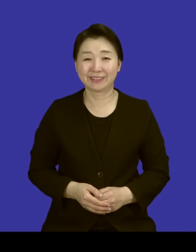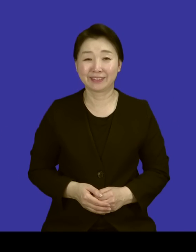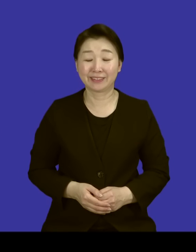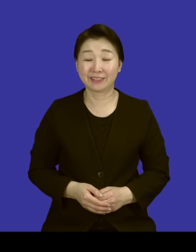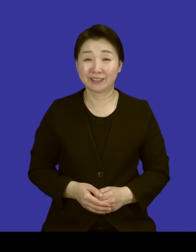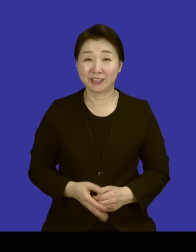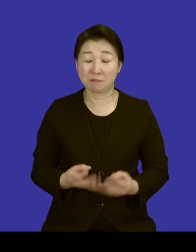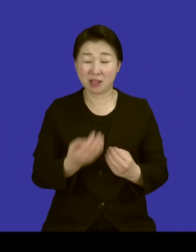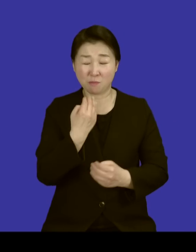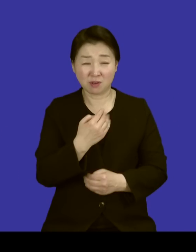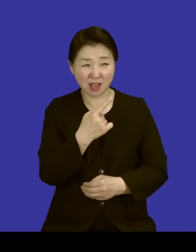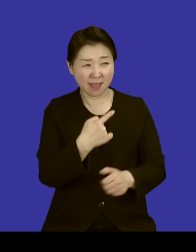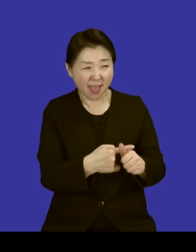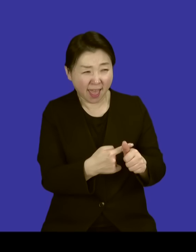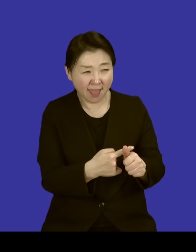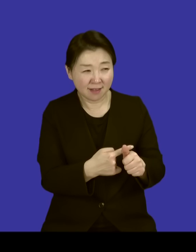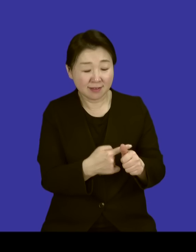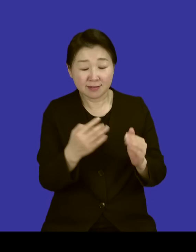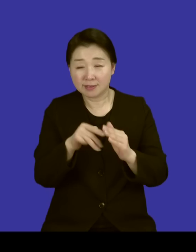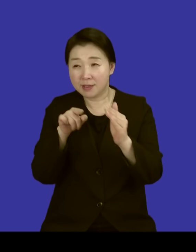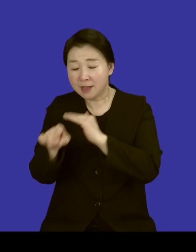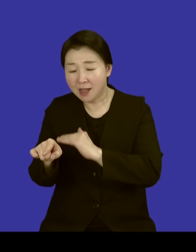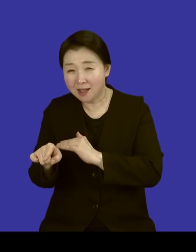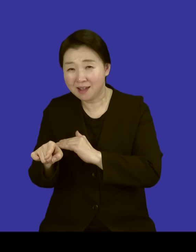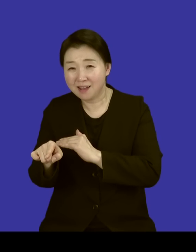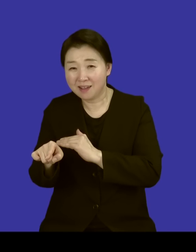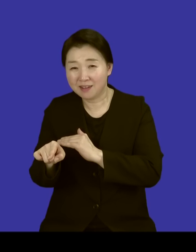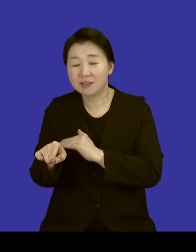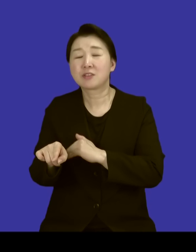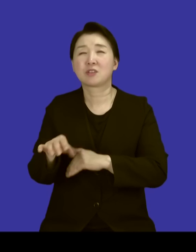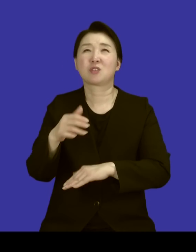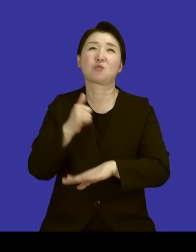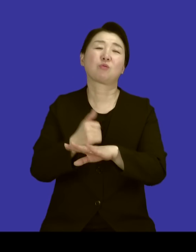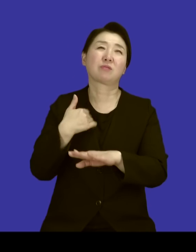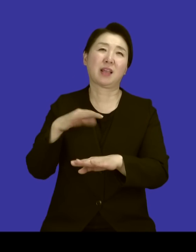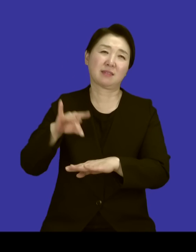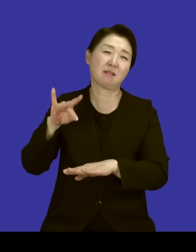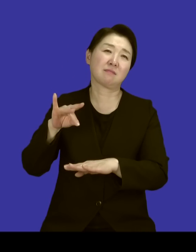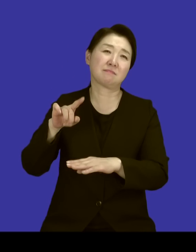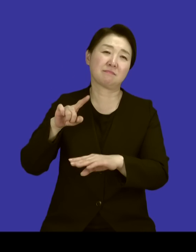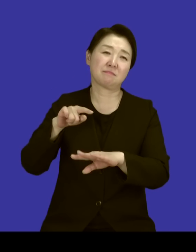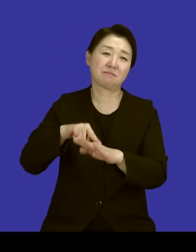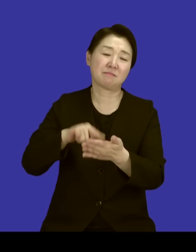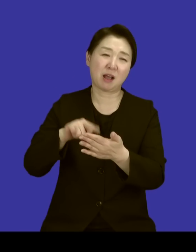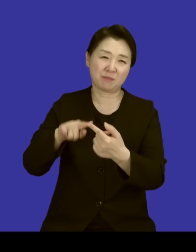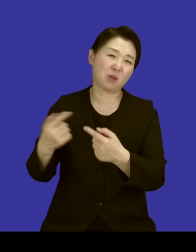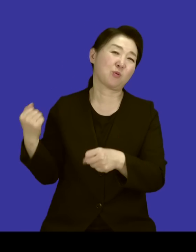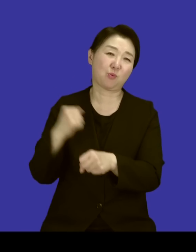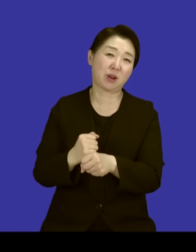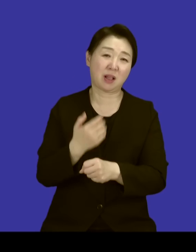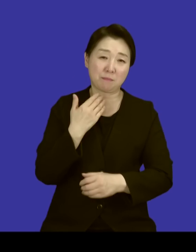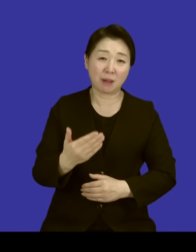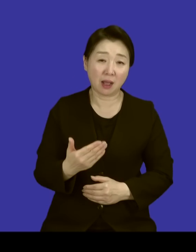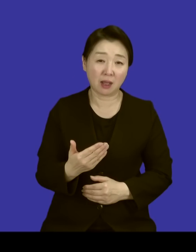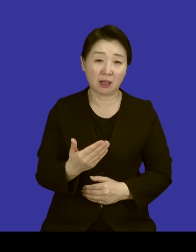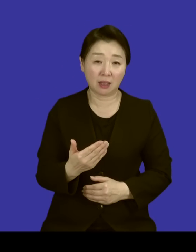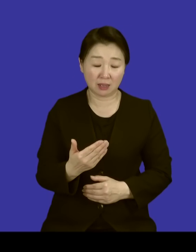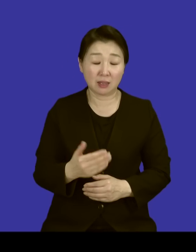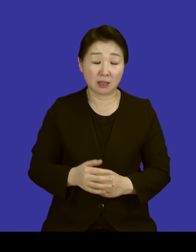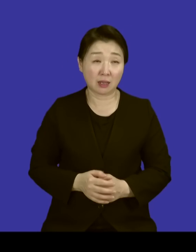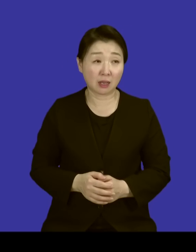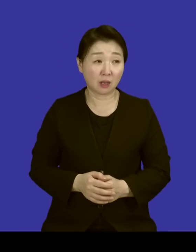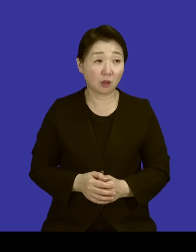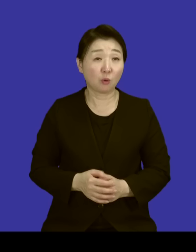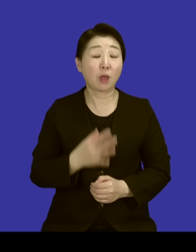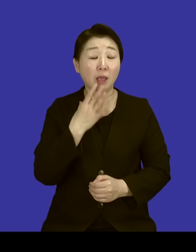집에 가면 저녁에 이제 고맙게도 그런 분들이 저를 초심으로 돌아가게 해요. 왜 이런 밥집을 하고 저런 분들이 당연히 와야